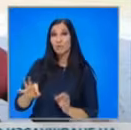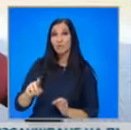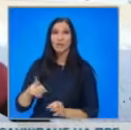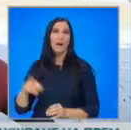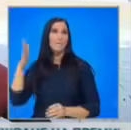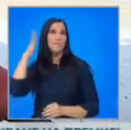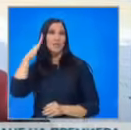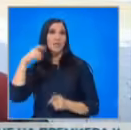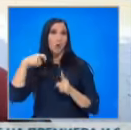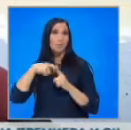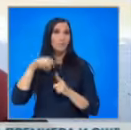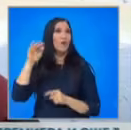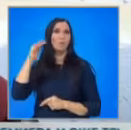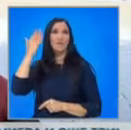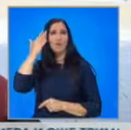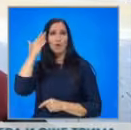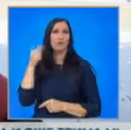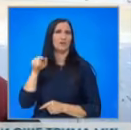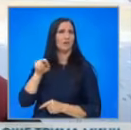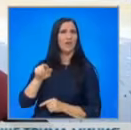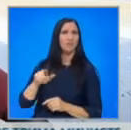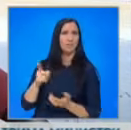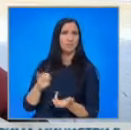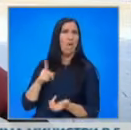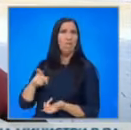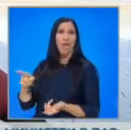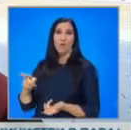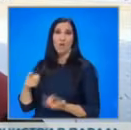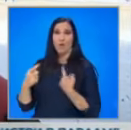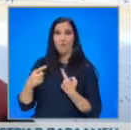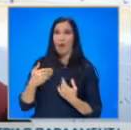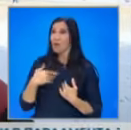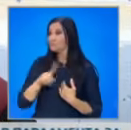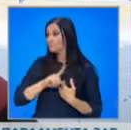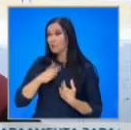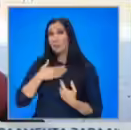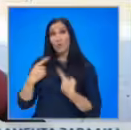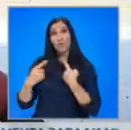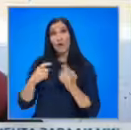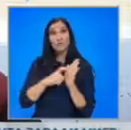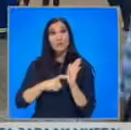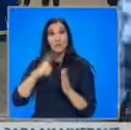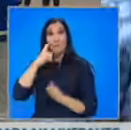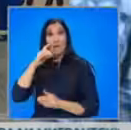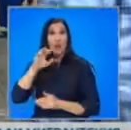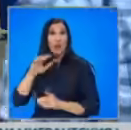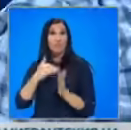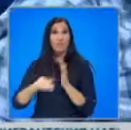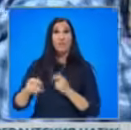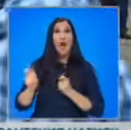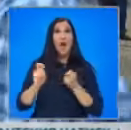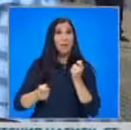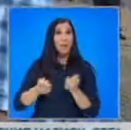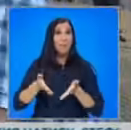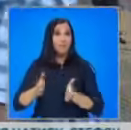министър Комитова да е виновна за това, че някой е аз не съм договаряла задачи за 1,5 милиарда за ремонт по пътищата. Мога